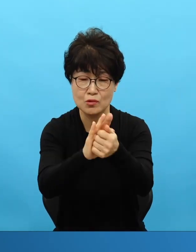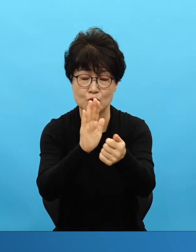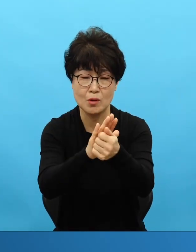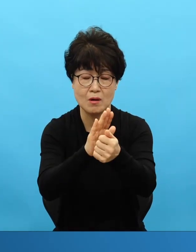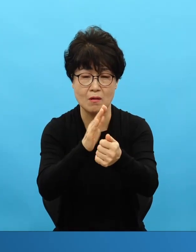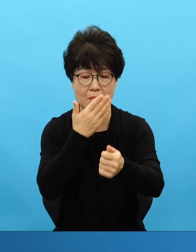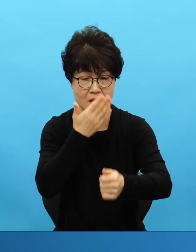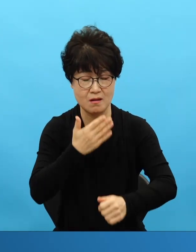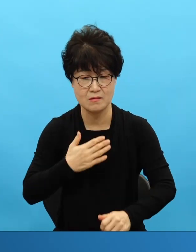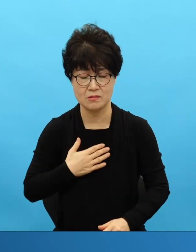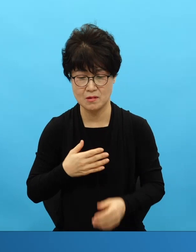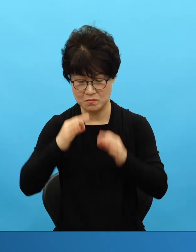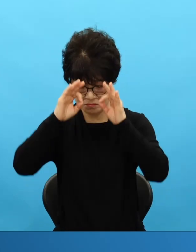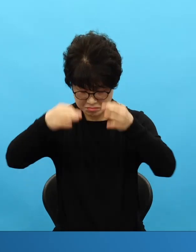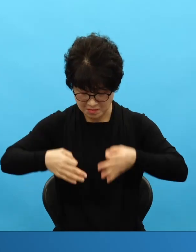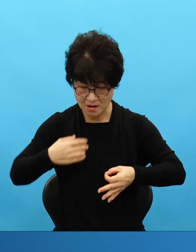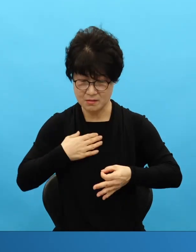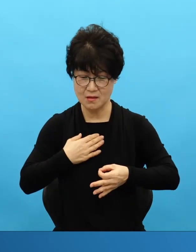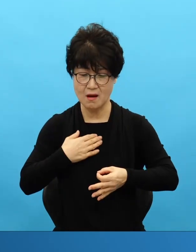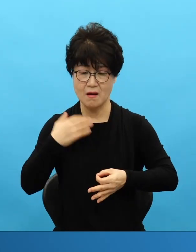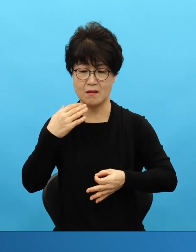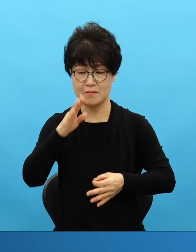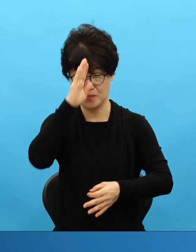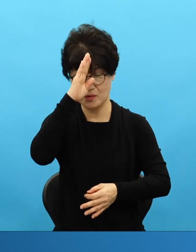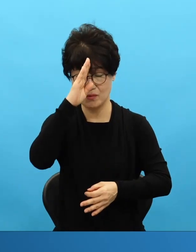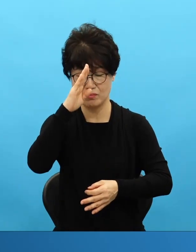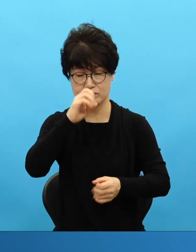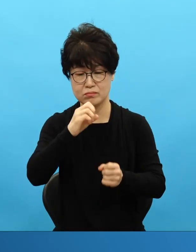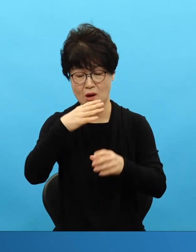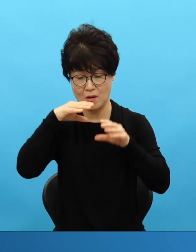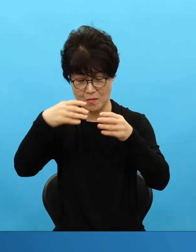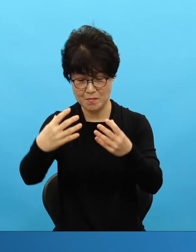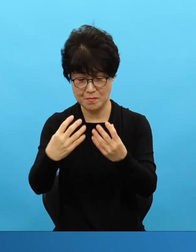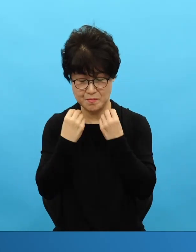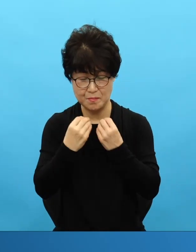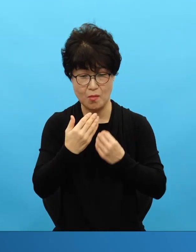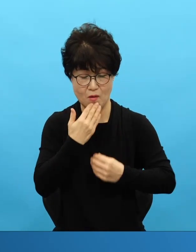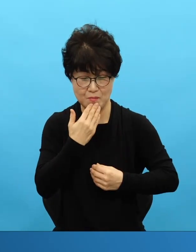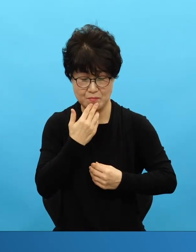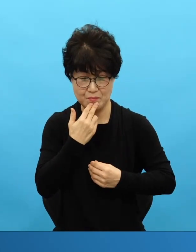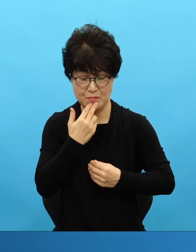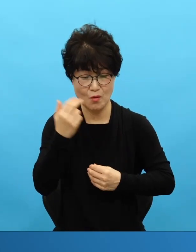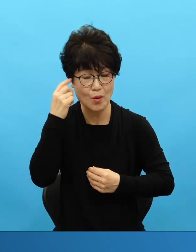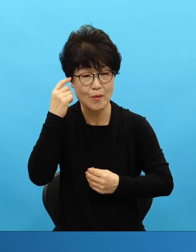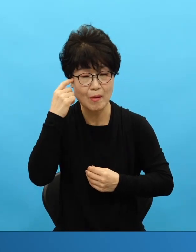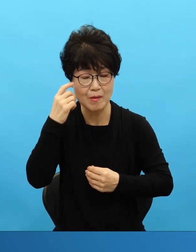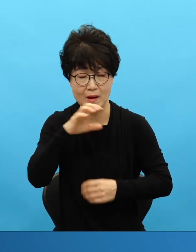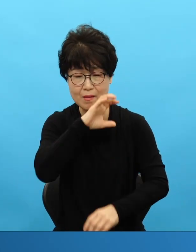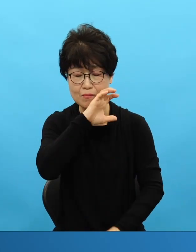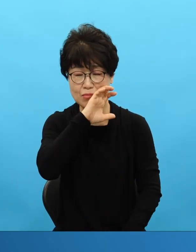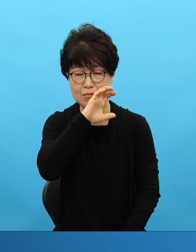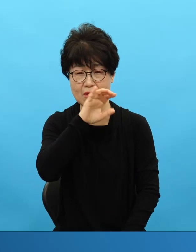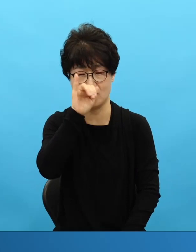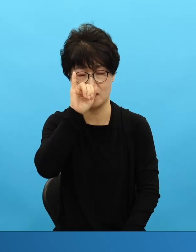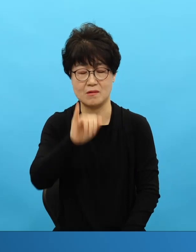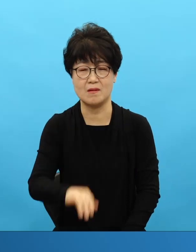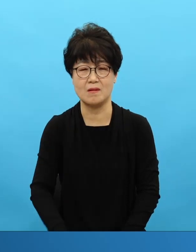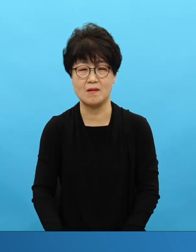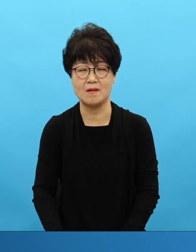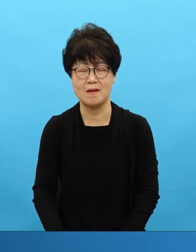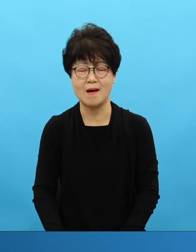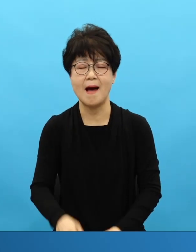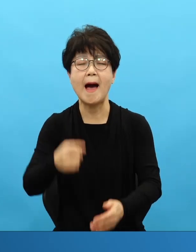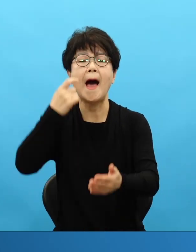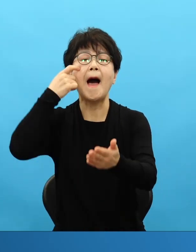Paul confessed. 알고 봤더니 하나님이 나에게 세상이 알지 못하는 큰